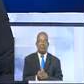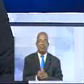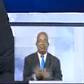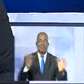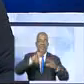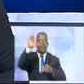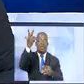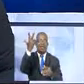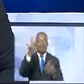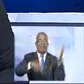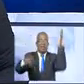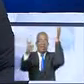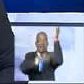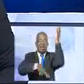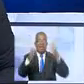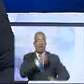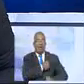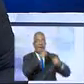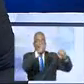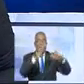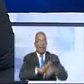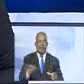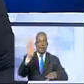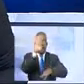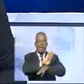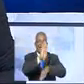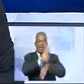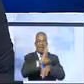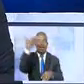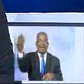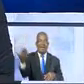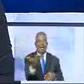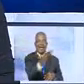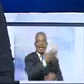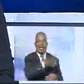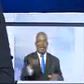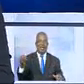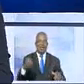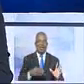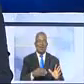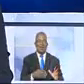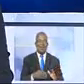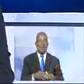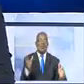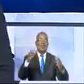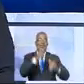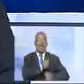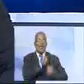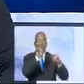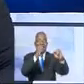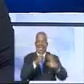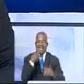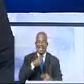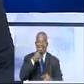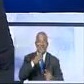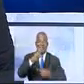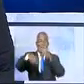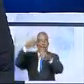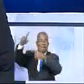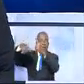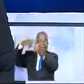La 3e région militaire de Boaké accueille ses pèlerins militaires et paramilitaires. Ils sont 7 à avoir participé